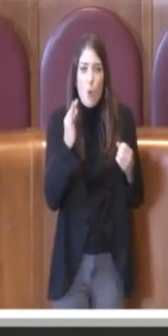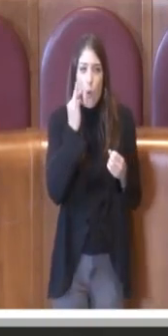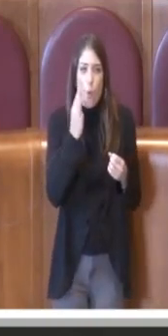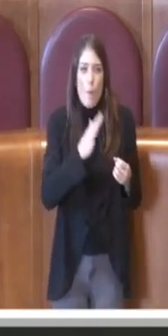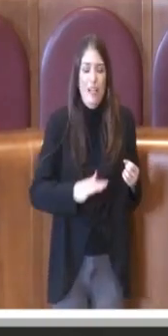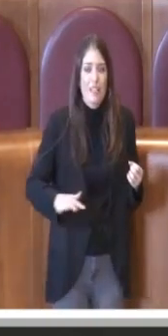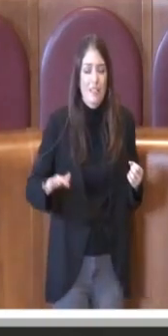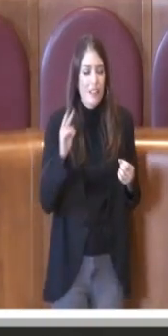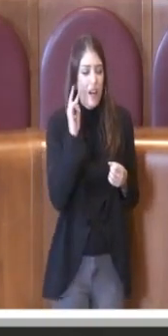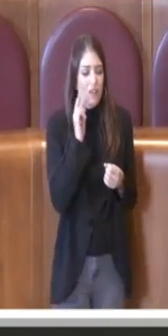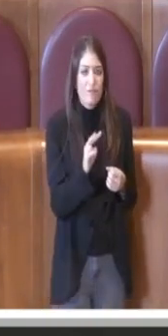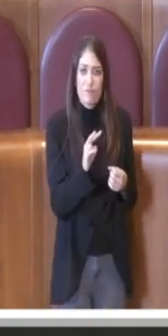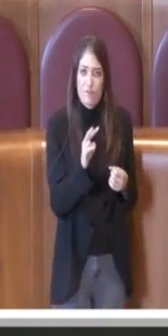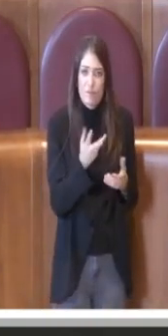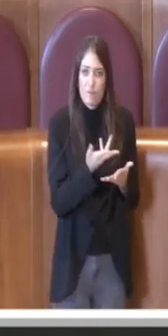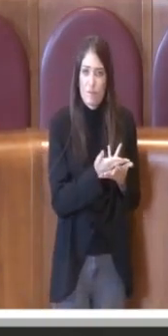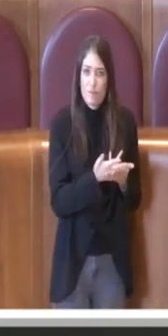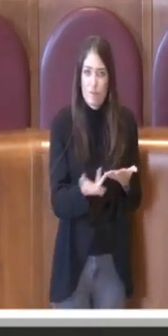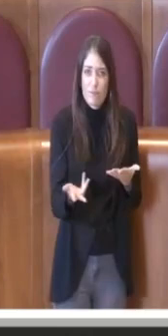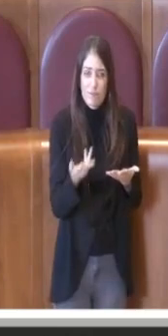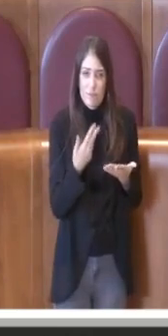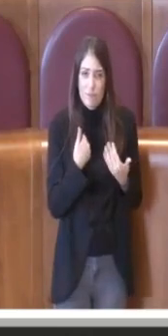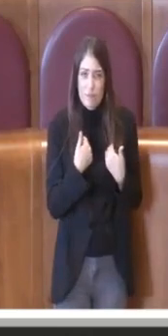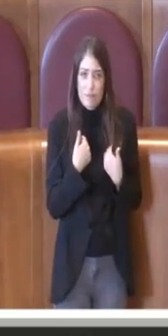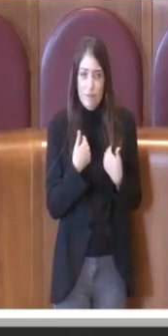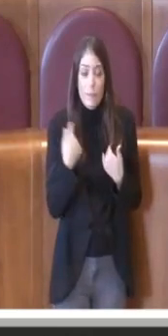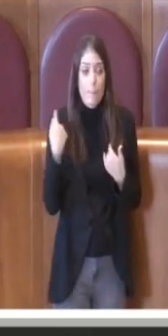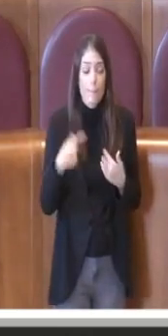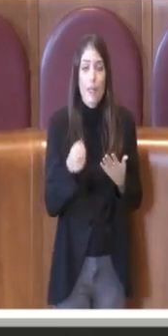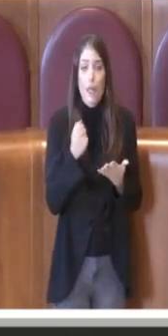me. È quindi molto importante